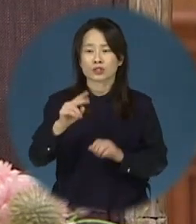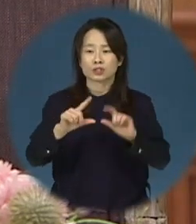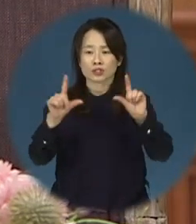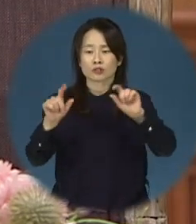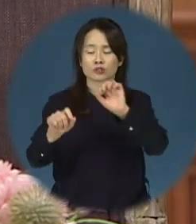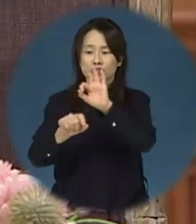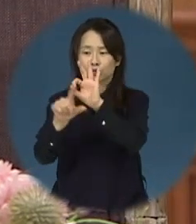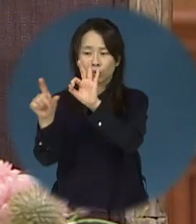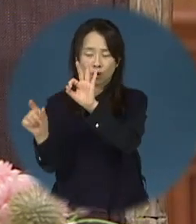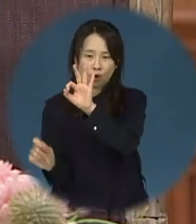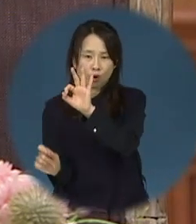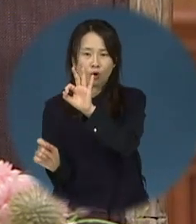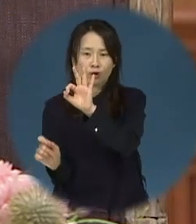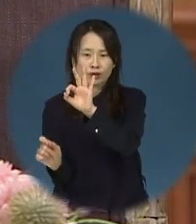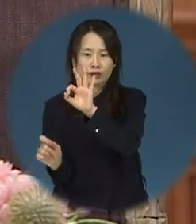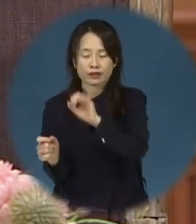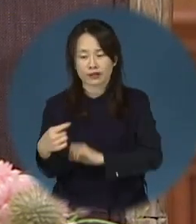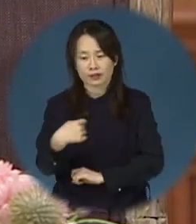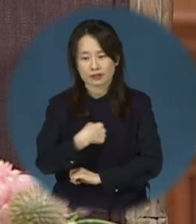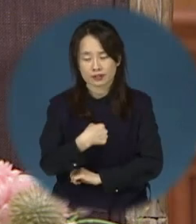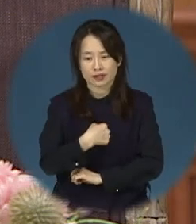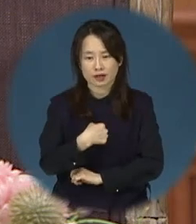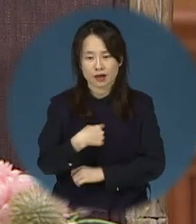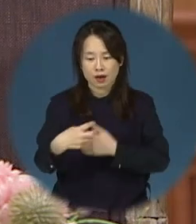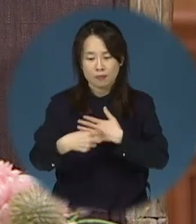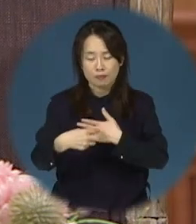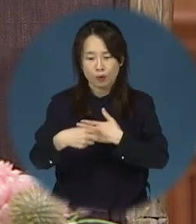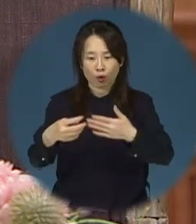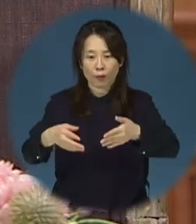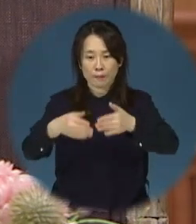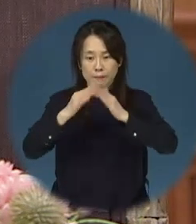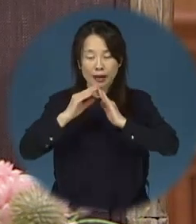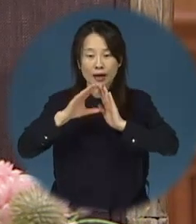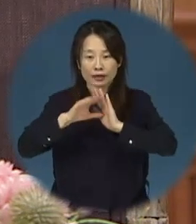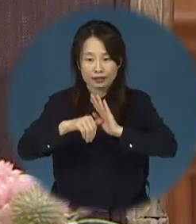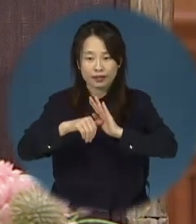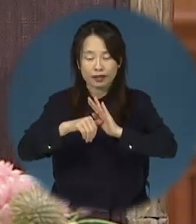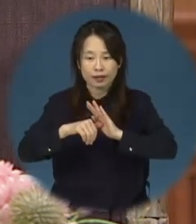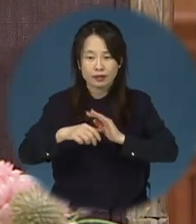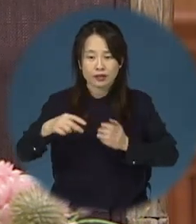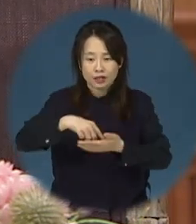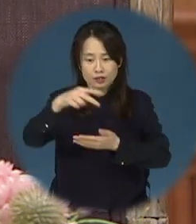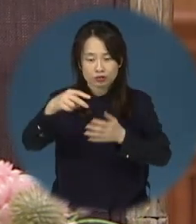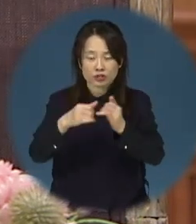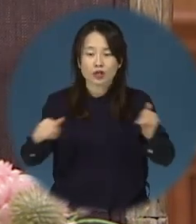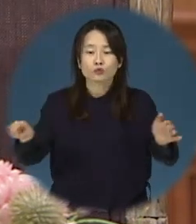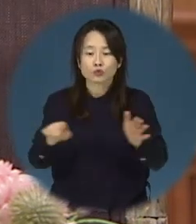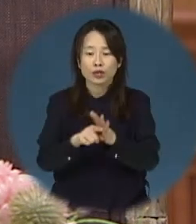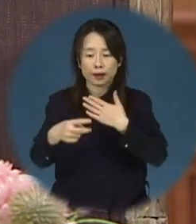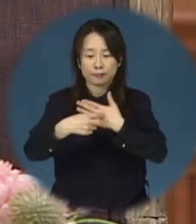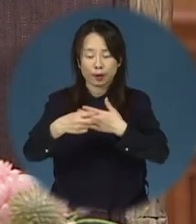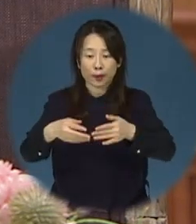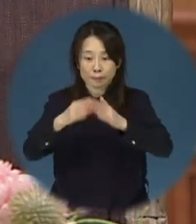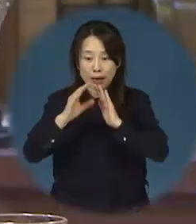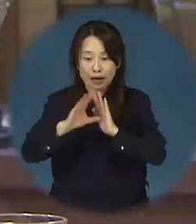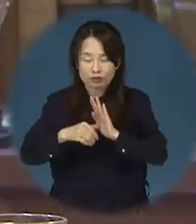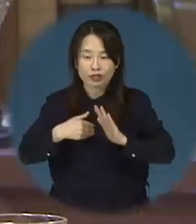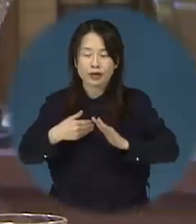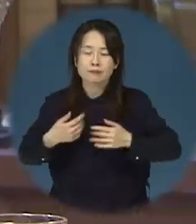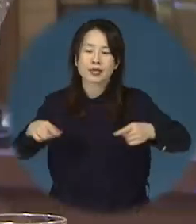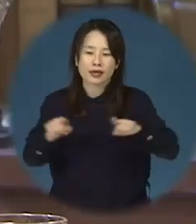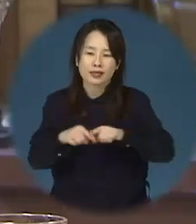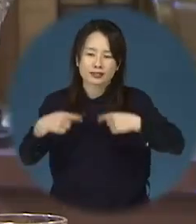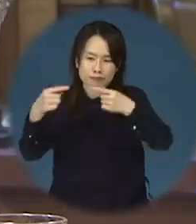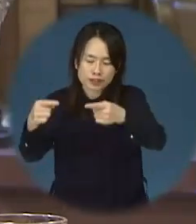2001년도에는 2001년도에는 파트타임으로 다른 데서 같이 일하면서 그 병원 설립하는 설립 준비 과정을 같이, 하셨구나. 예, 예. 그리고 병원